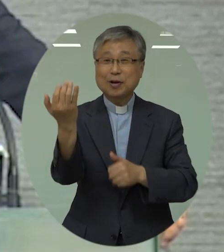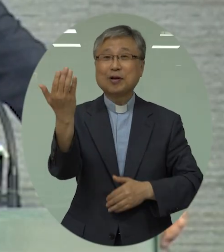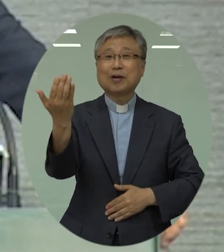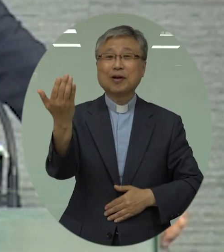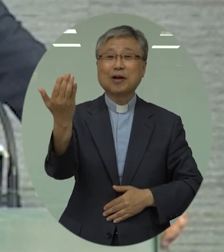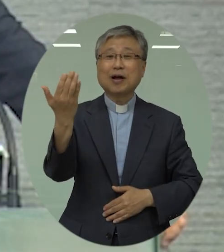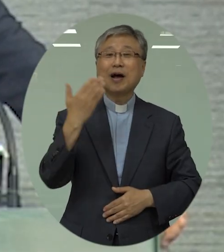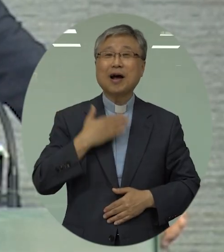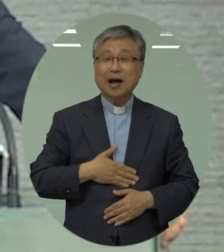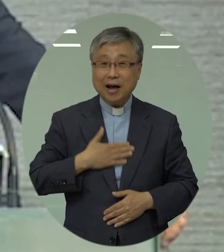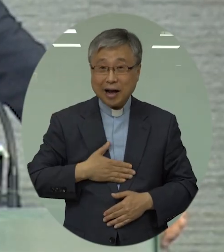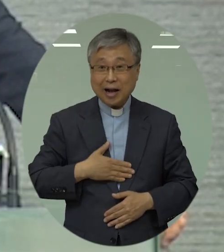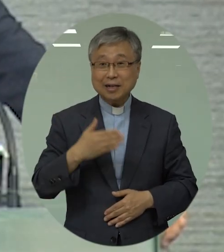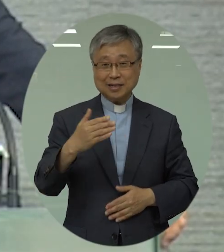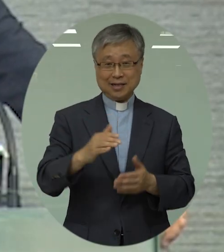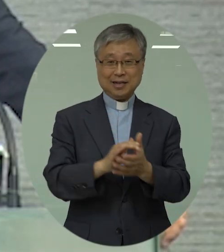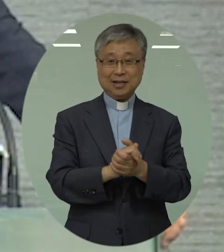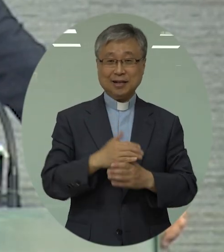당신 알잖아.